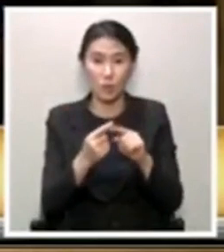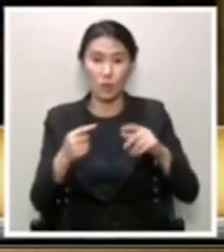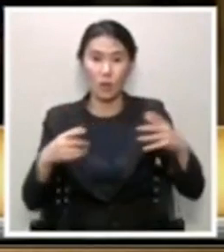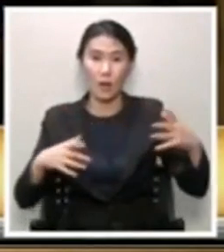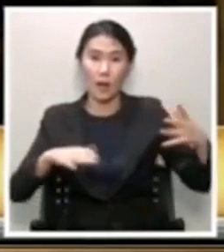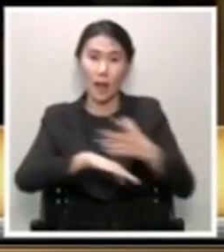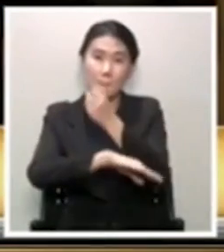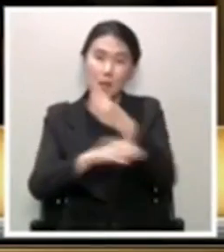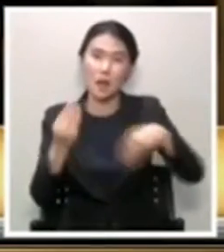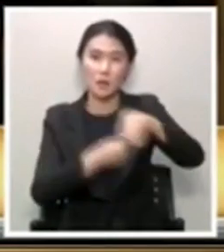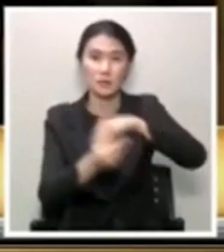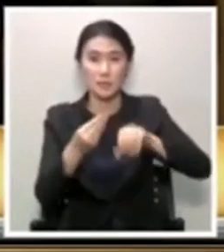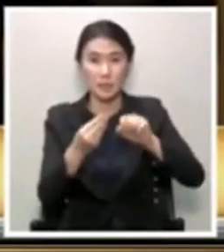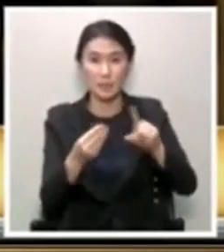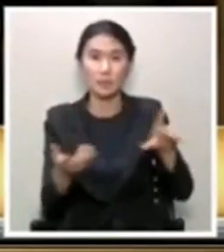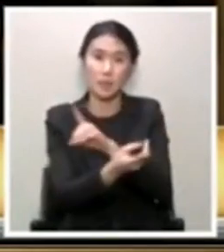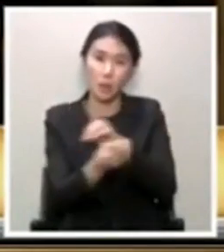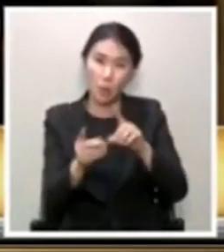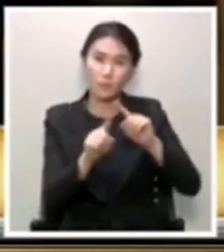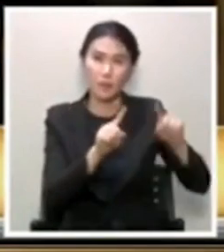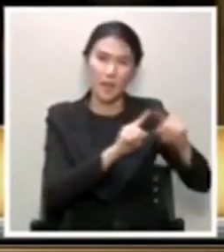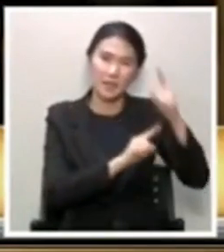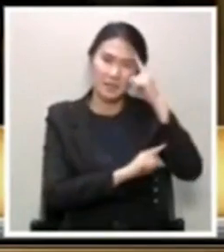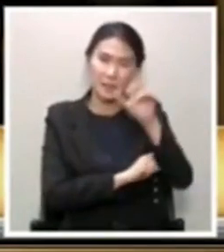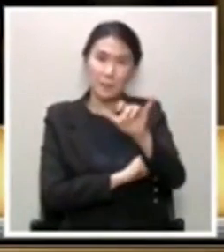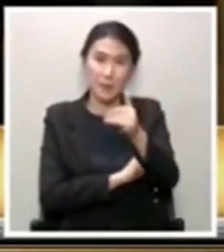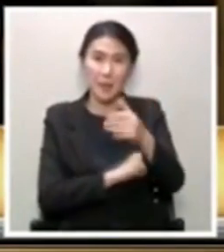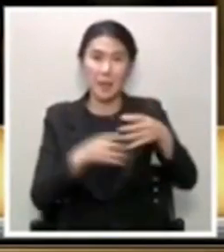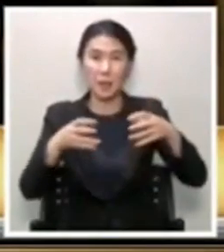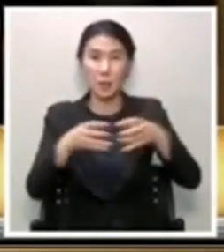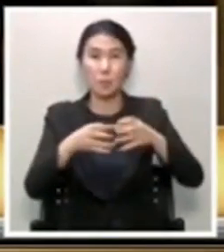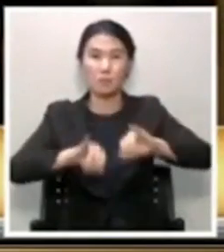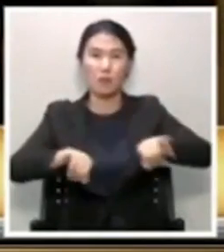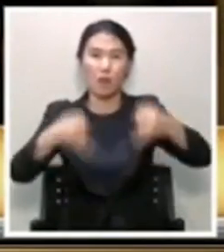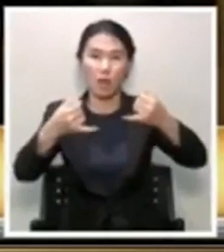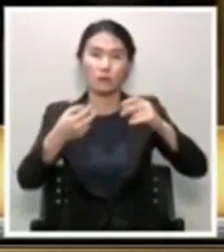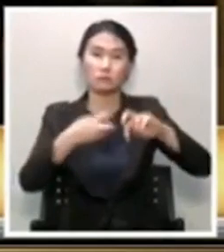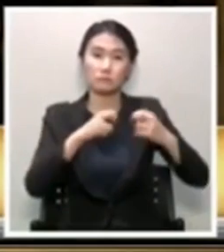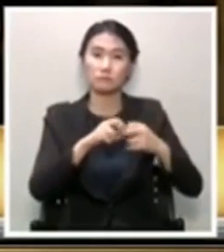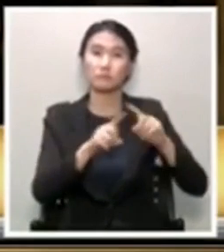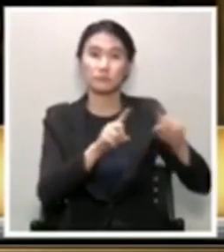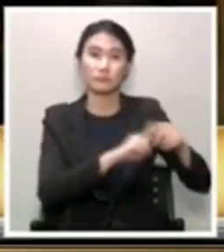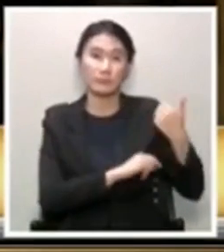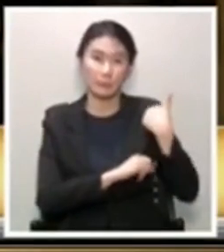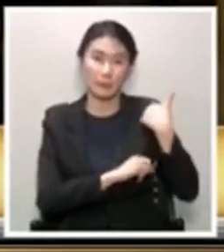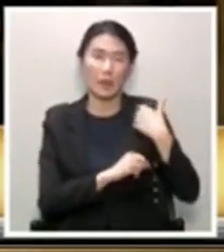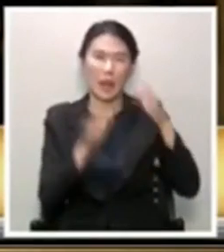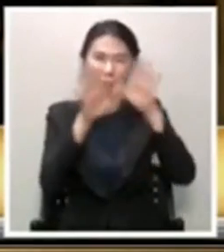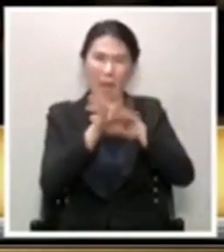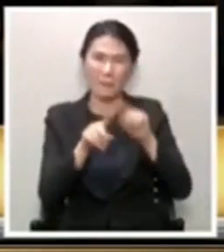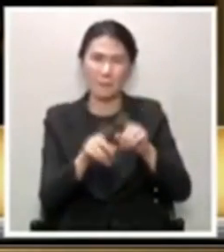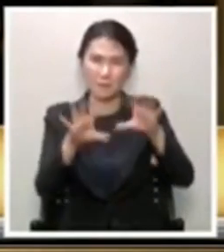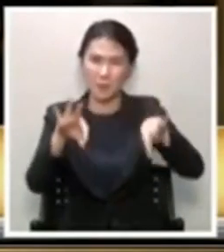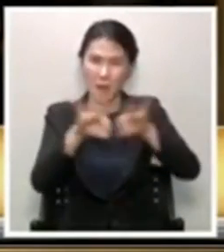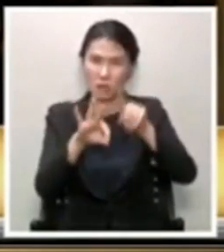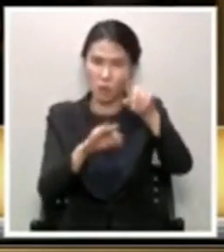องเศรษฐกิจสังคมหรือความขัดแย้งต่างๆมันอาจจะเกิดขึ้นจนเกิดเสียงเรียกร้องว่ามีความจำเป็นต้องมีการ